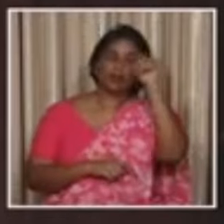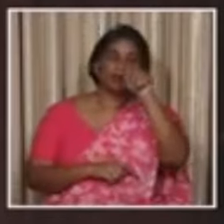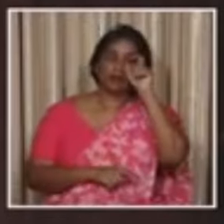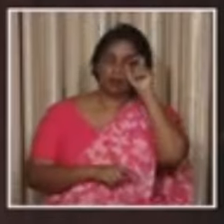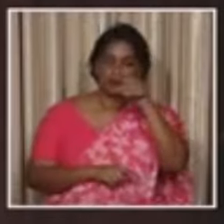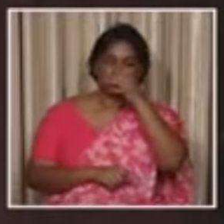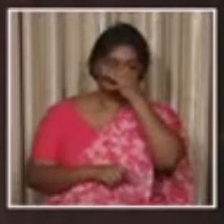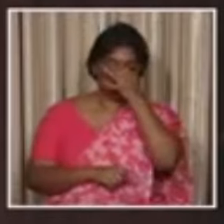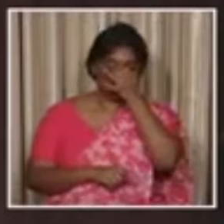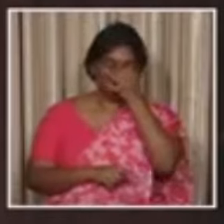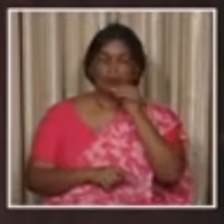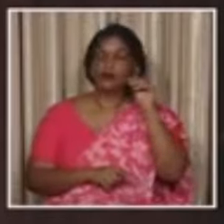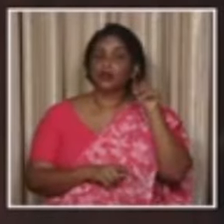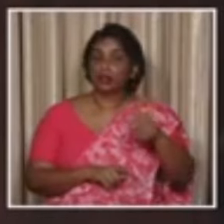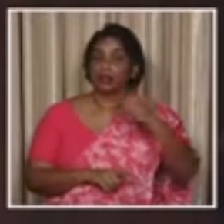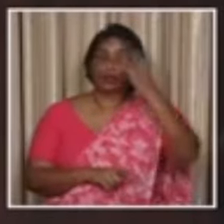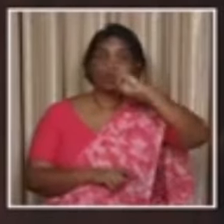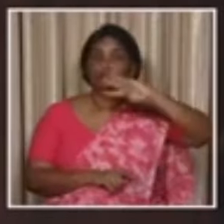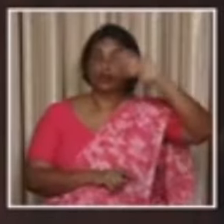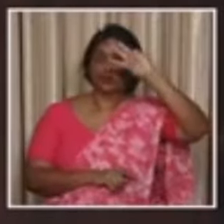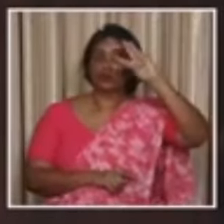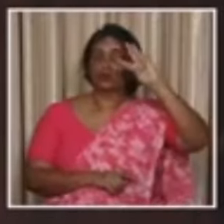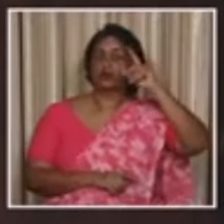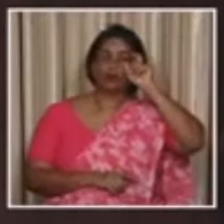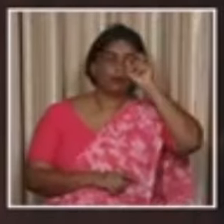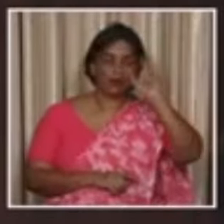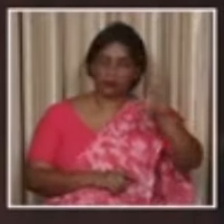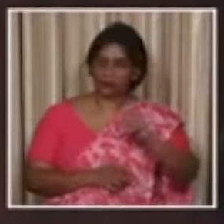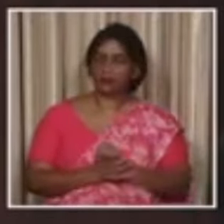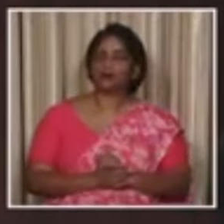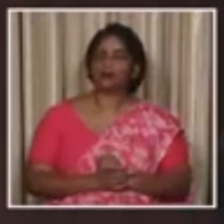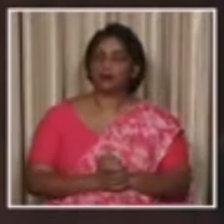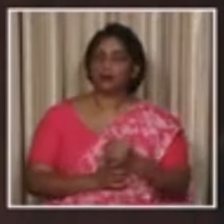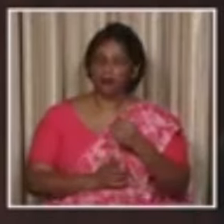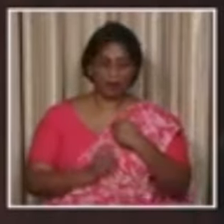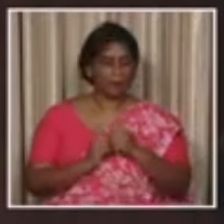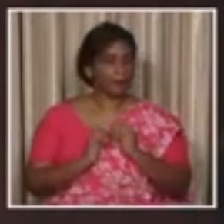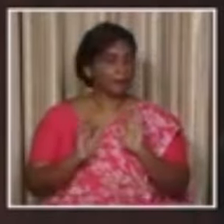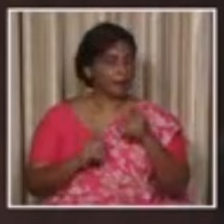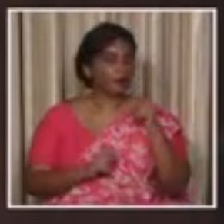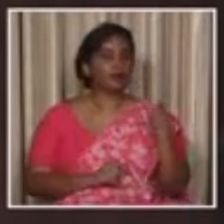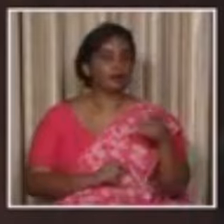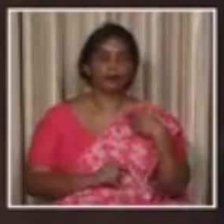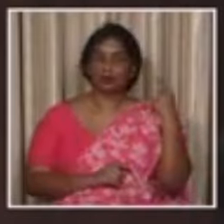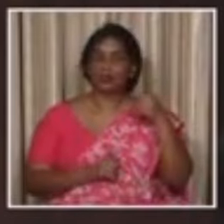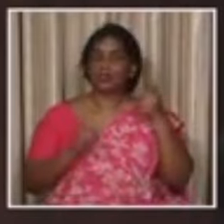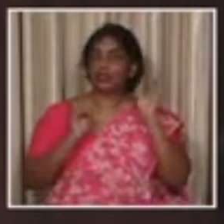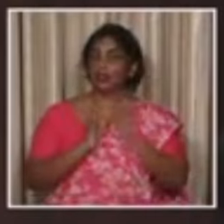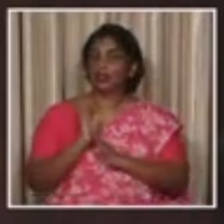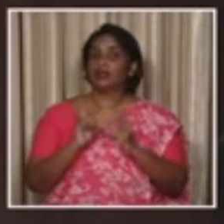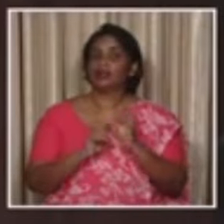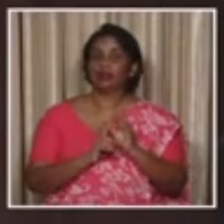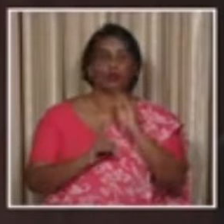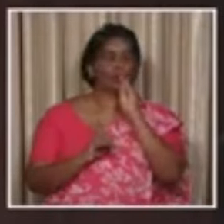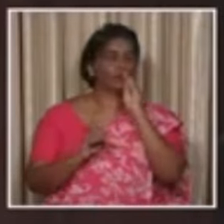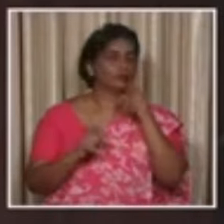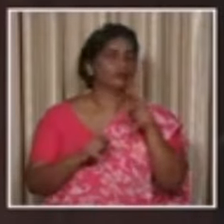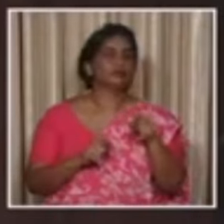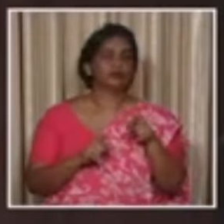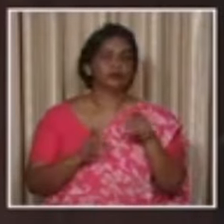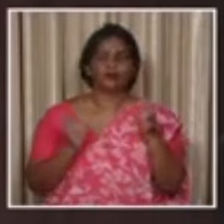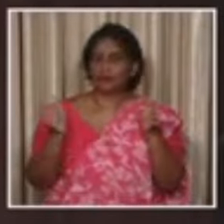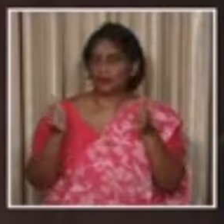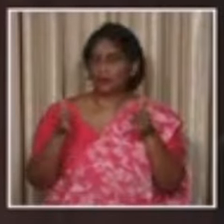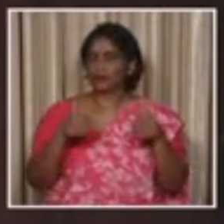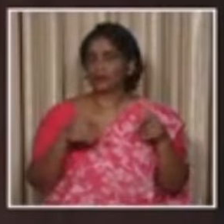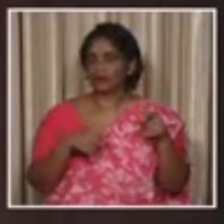එතෙන්ට. ඒකේ තුන්වෙනි තට්ටුවට යන්න. මොකද මම පටන් ගන්නකොට මම එනකොට ක්‍රීඩා ඇමතිවරයා විදිහට නිකන් පොඩි කෑල්ලක